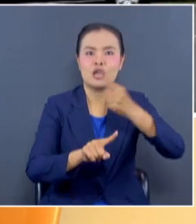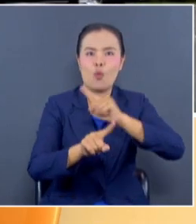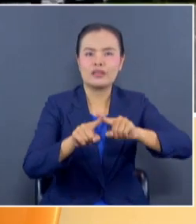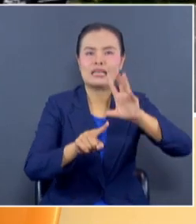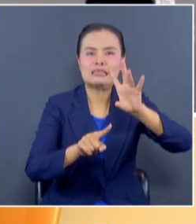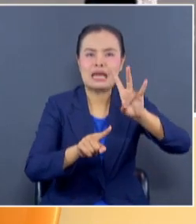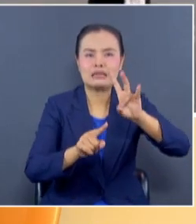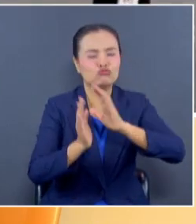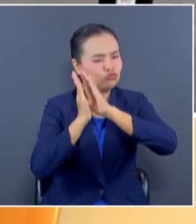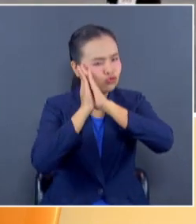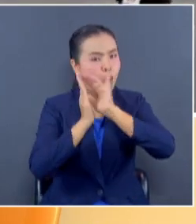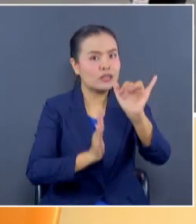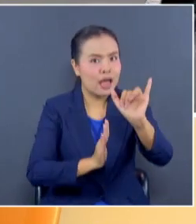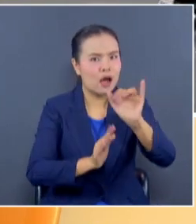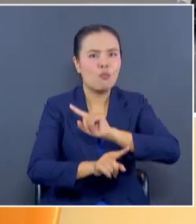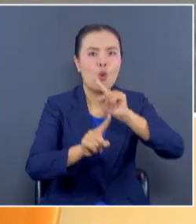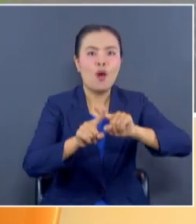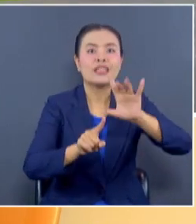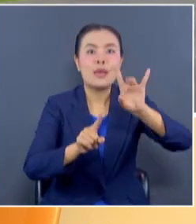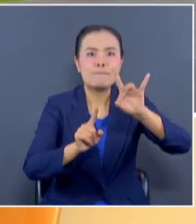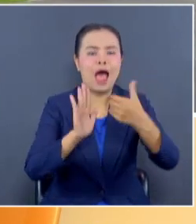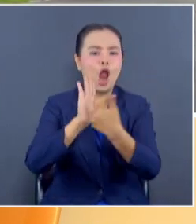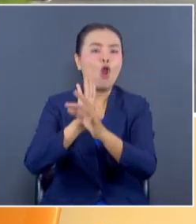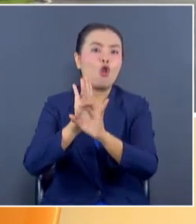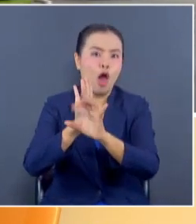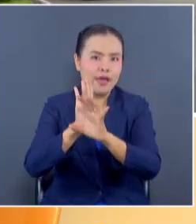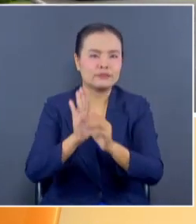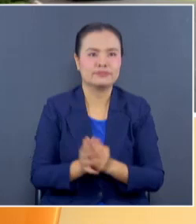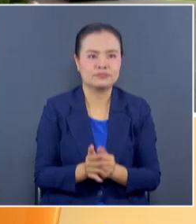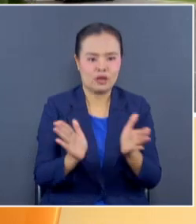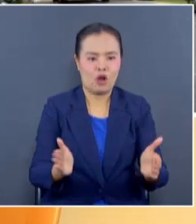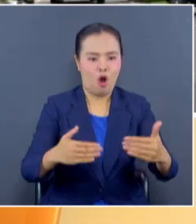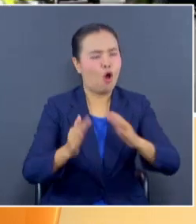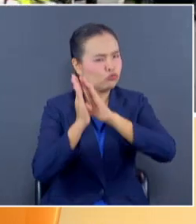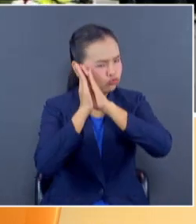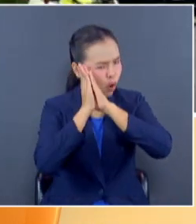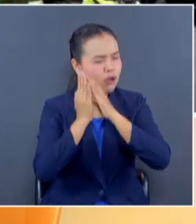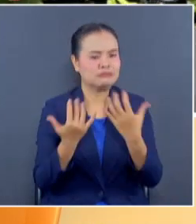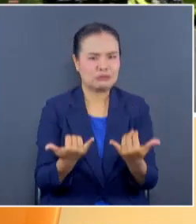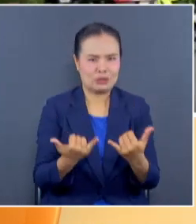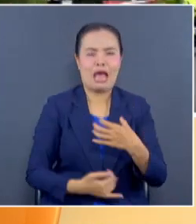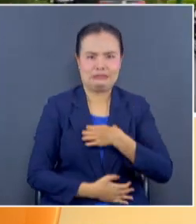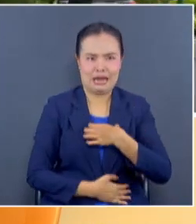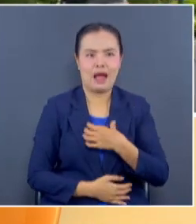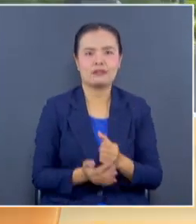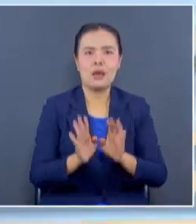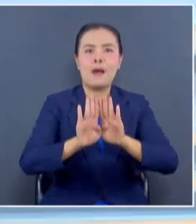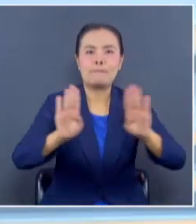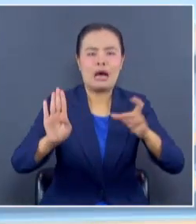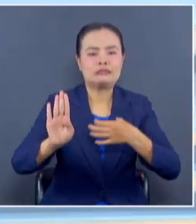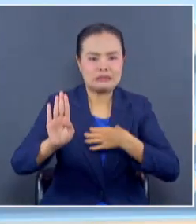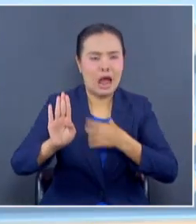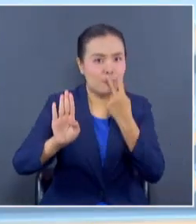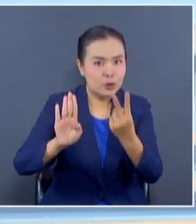ได้เพราะวันที่8อ่ะเดี๋ยวลงพื้นที่101อีก นะแต่อยากจะดูห้องท่านนายกตอนเนี้ยอยากให้ท่านได้เปิดห้องฮะ